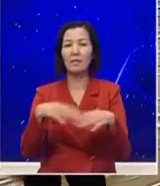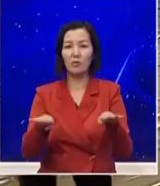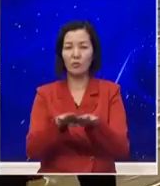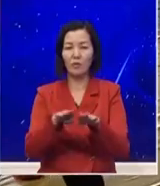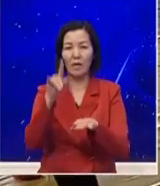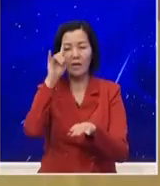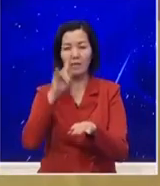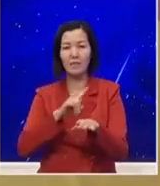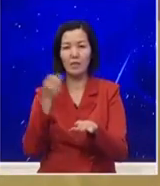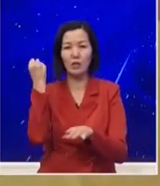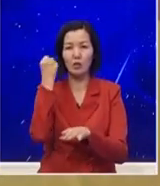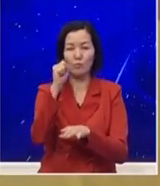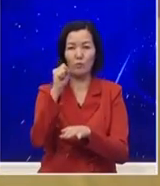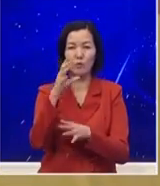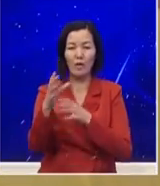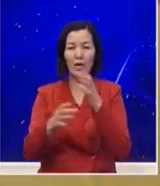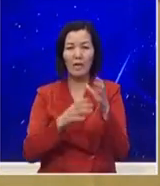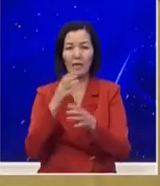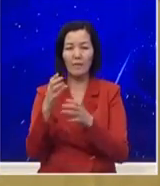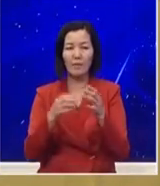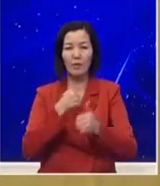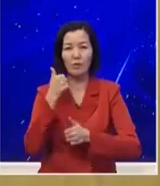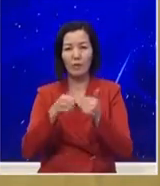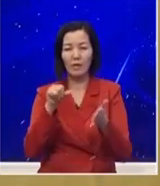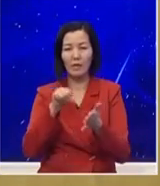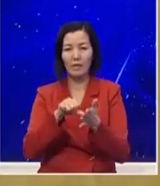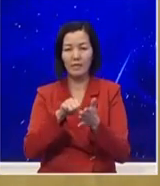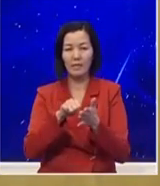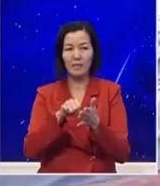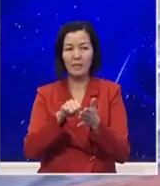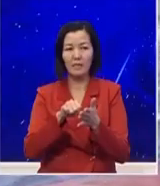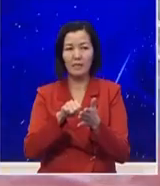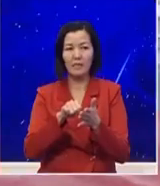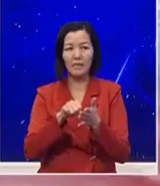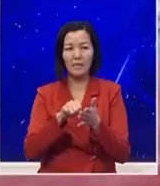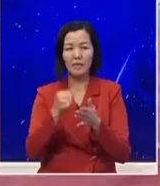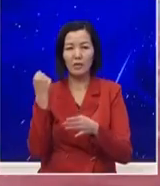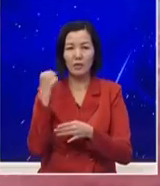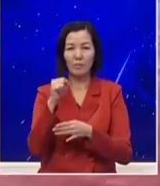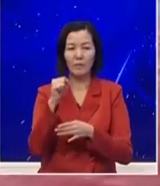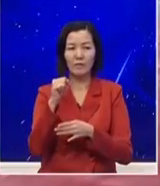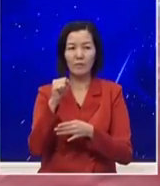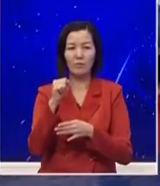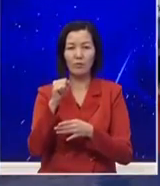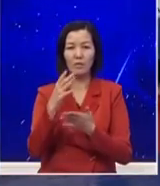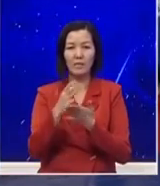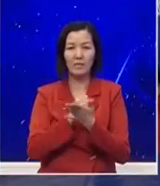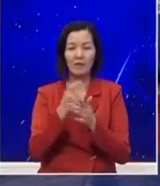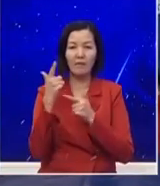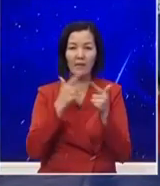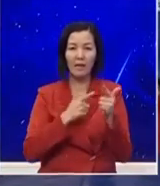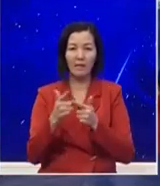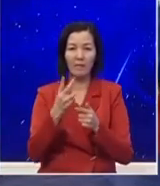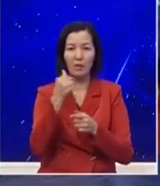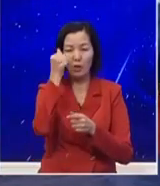Қазақстан чемпионы, әлемнің жүлдегерлері, Азия чемпионы, Дилда сияқты Азия ойындарының жеңімпазы болсын деп солардың резервтерін дайындап,